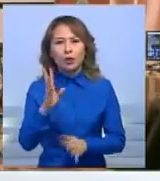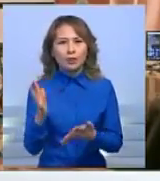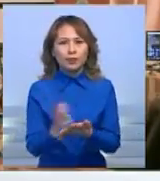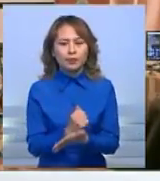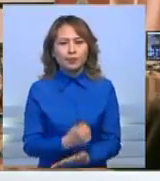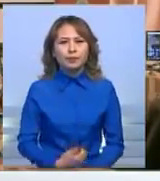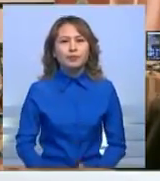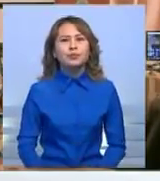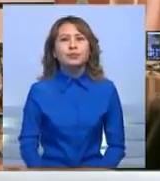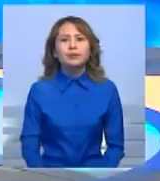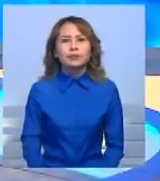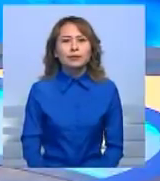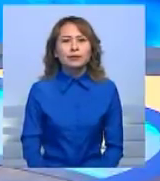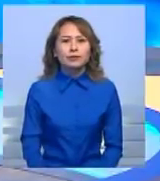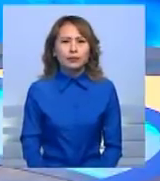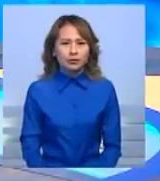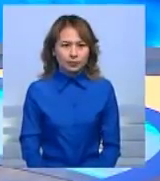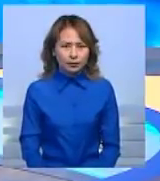жеткізді.